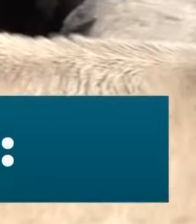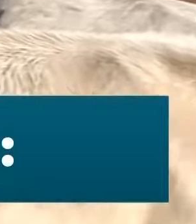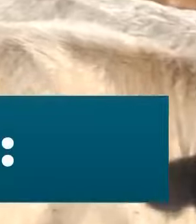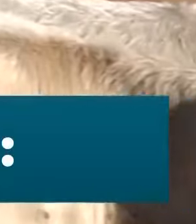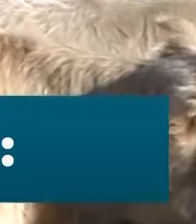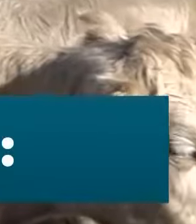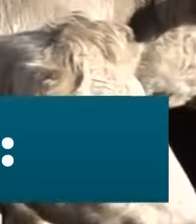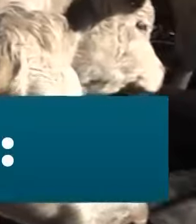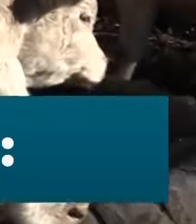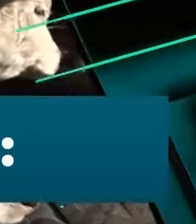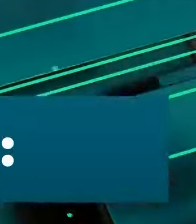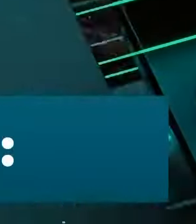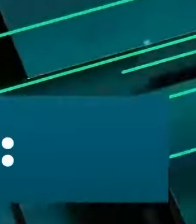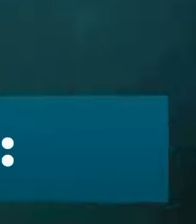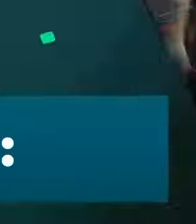тұқымды сиыр әкелінген.